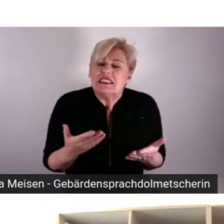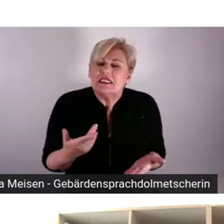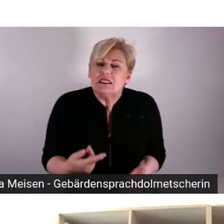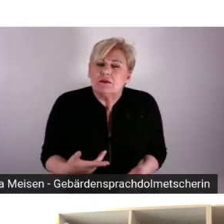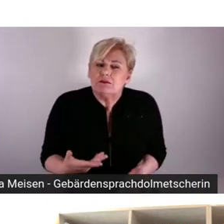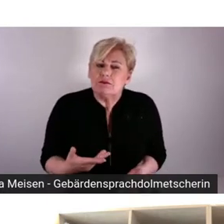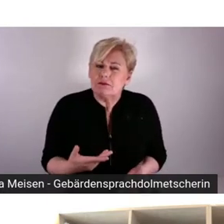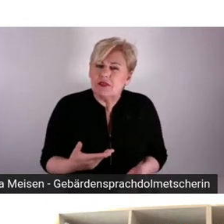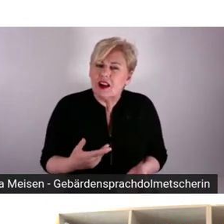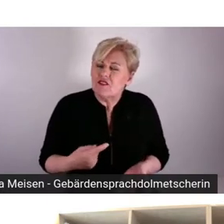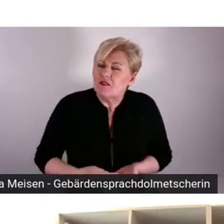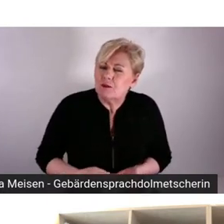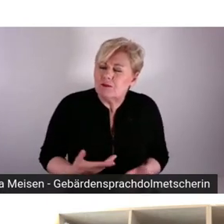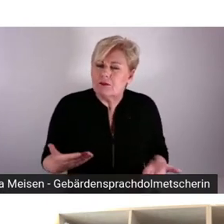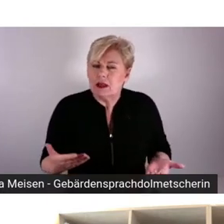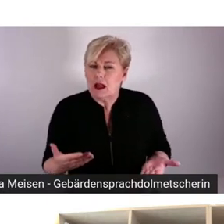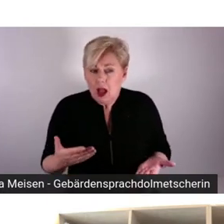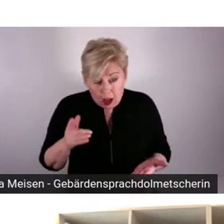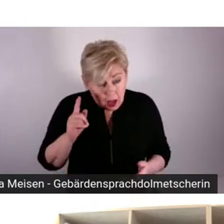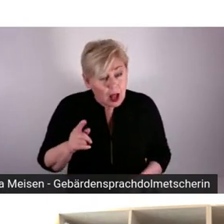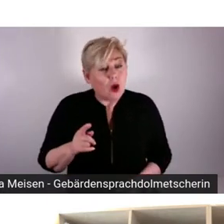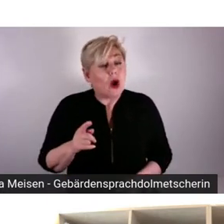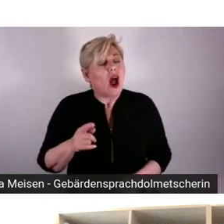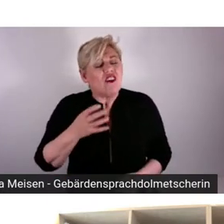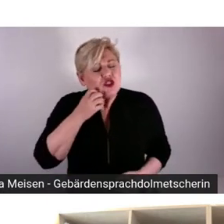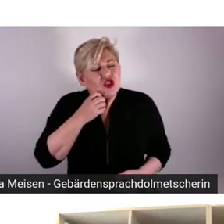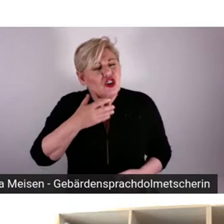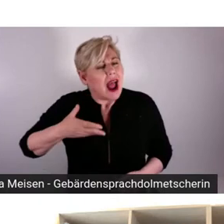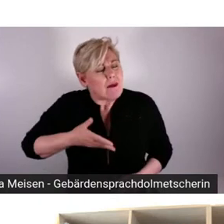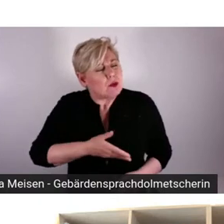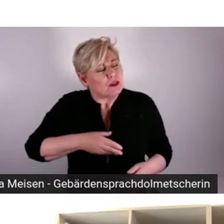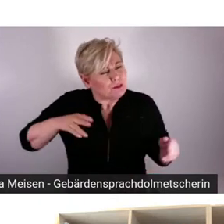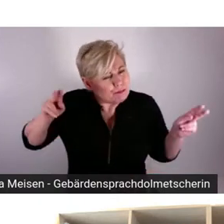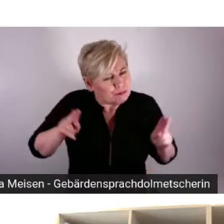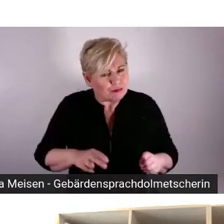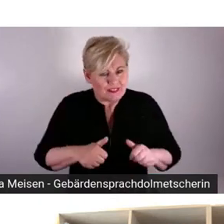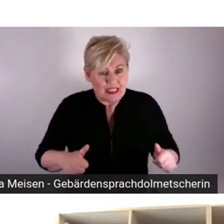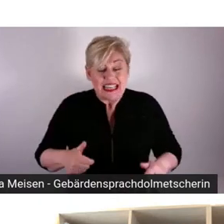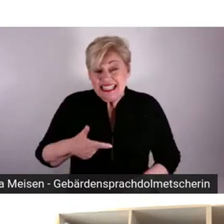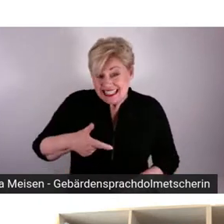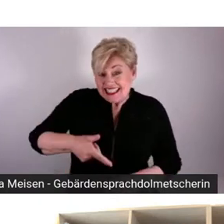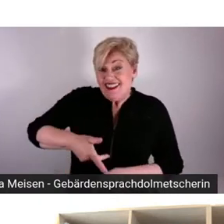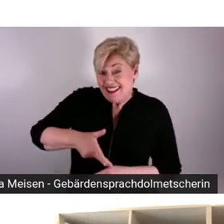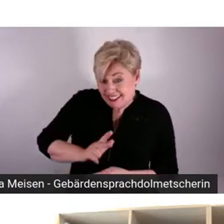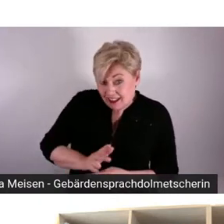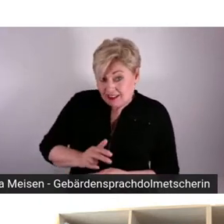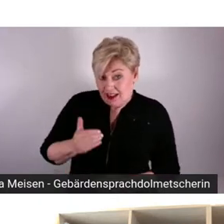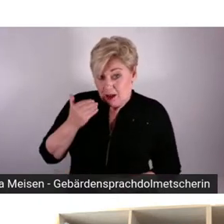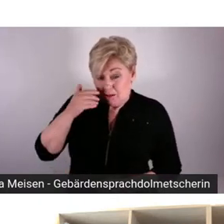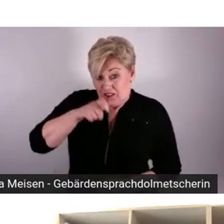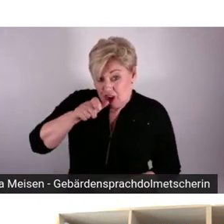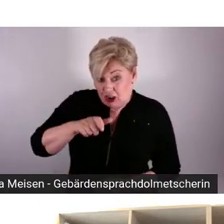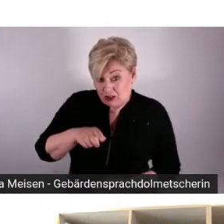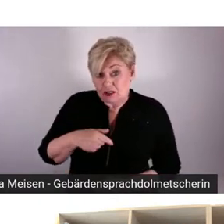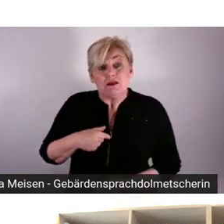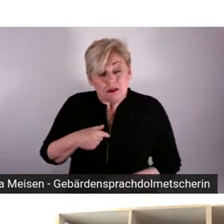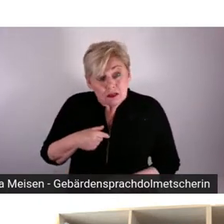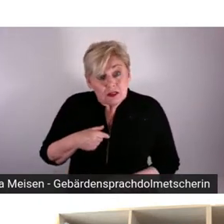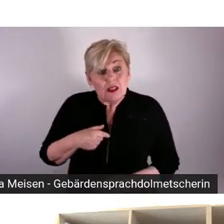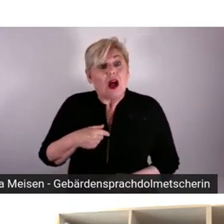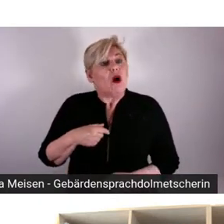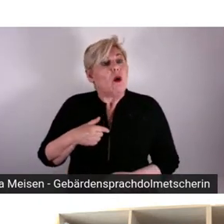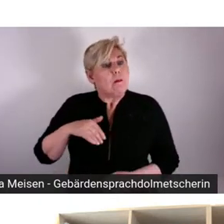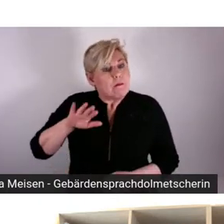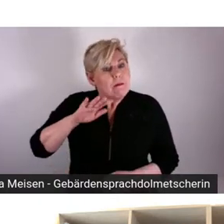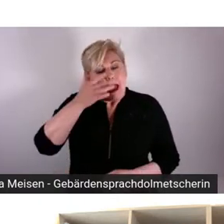zu bekämpfen? Und dabei kam unter anderem raus, dass über 2/3 der Bevölkerung höhere Steuern für Reiche